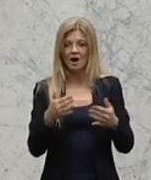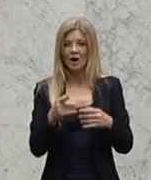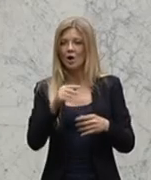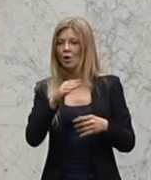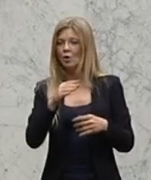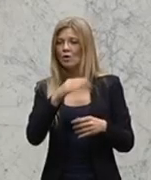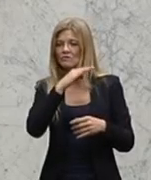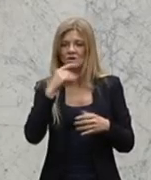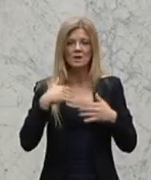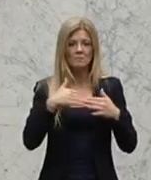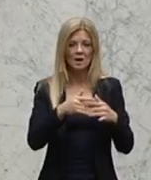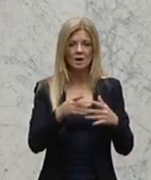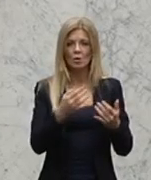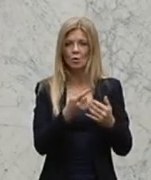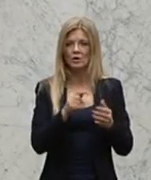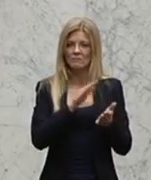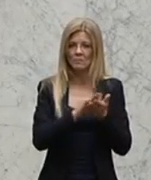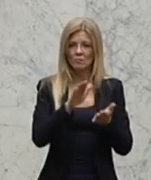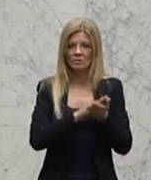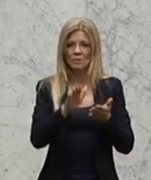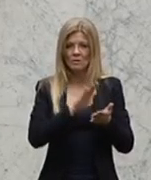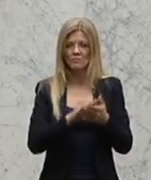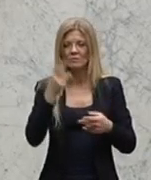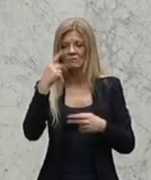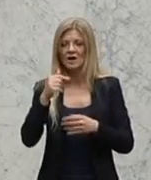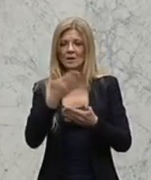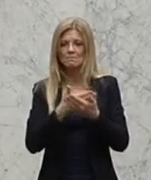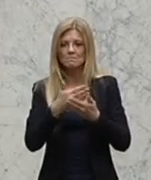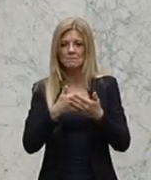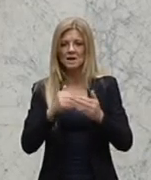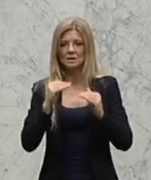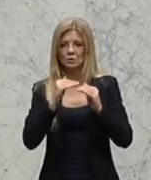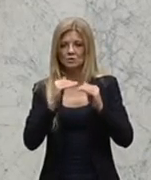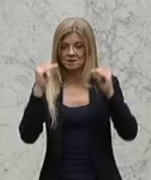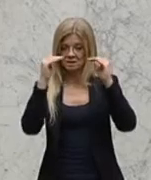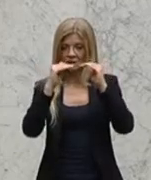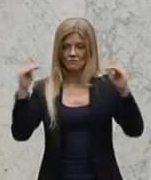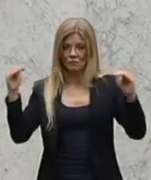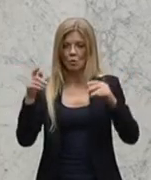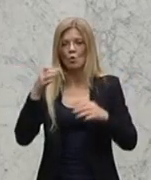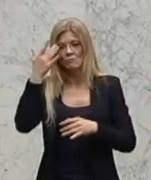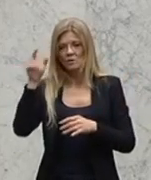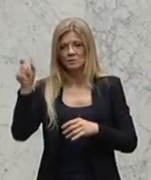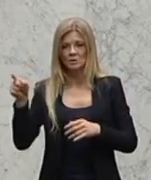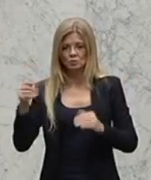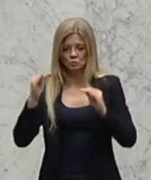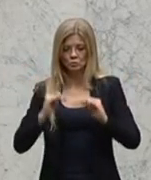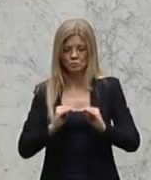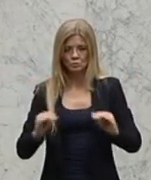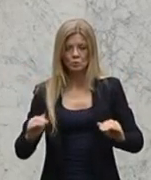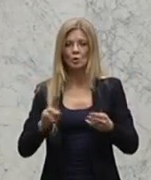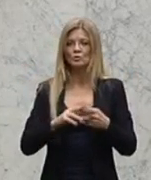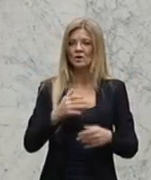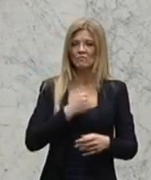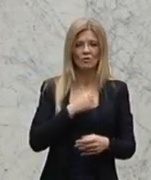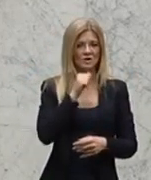Fremden Millionen, und ein Erfolg dieser Maßnahmen scheitert höchstwahrscheinlich am mangelnden Integrationswillen